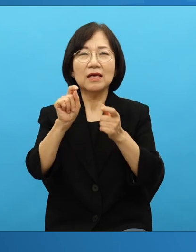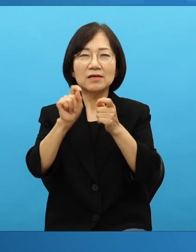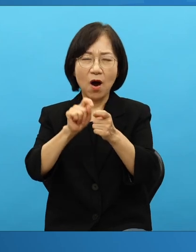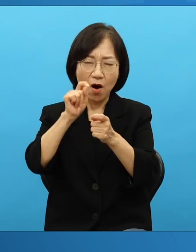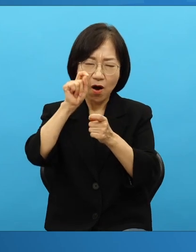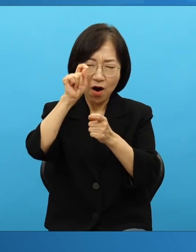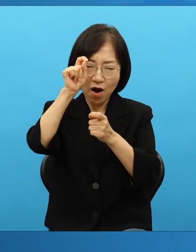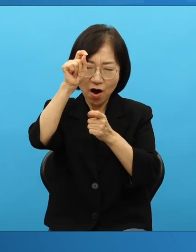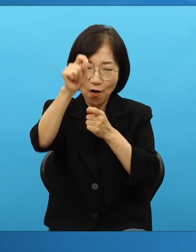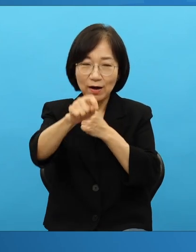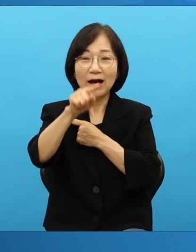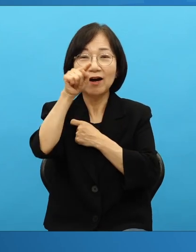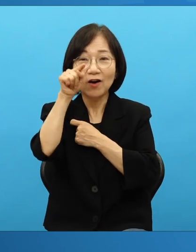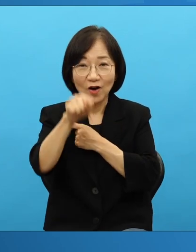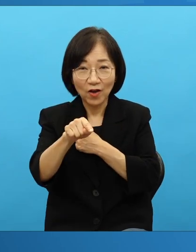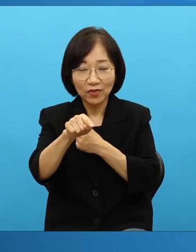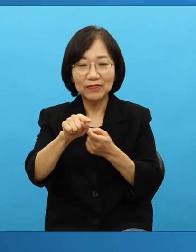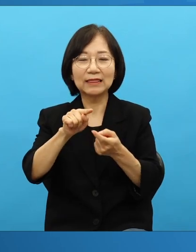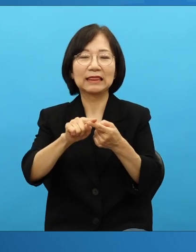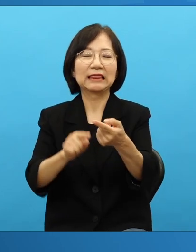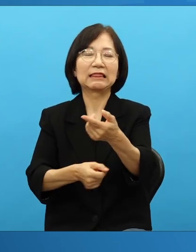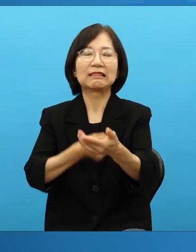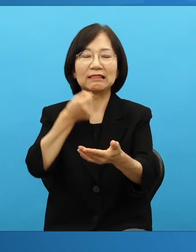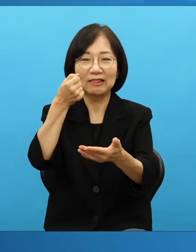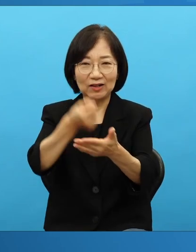목사님 말씀 주시겠습니다.